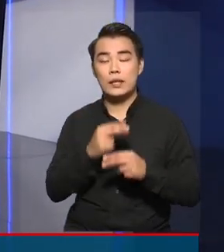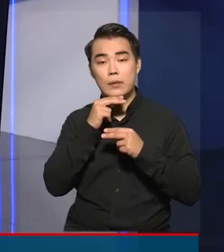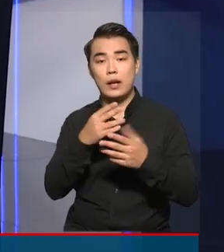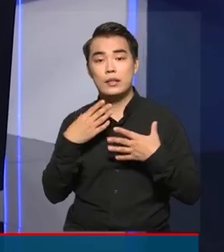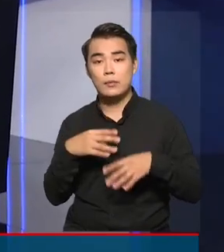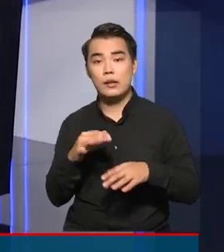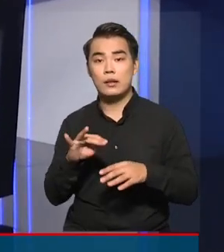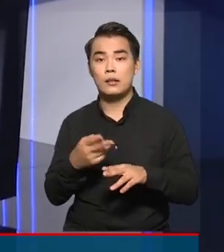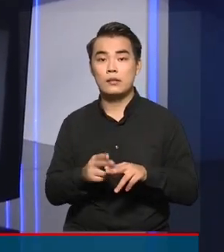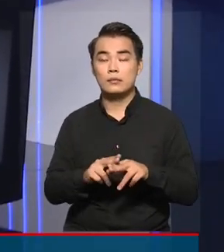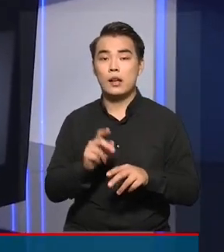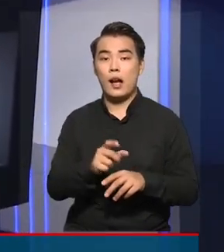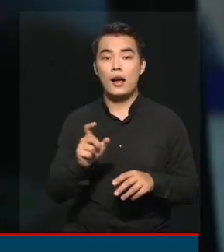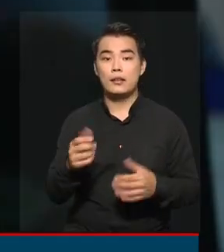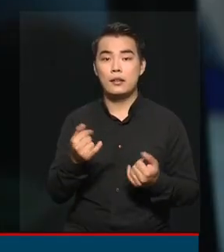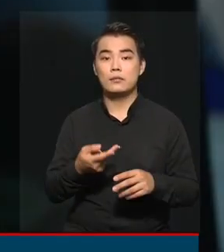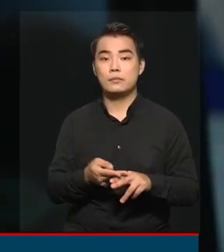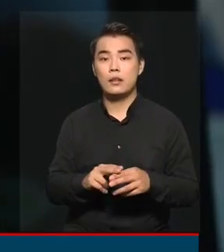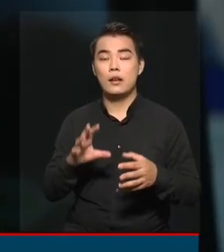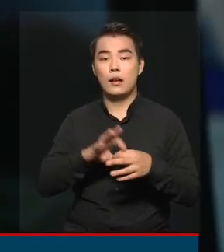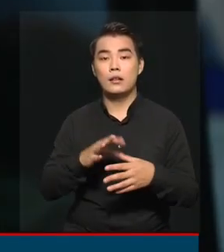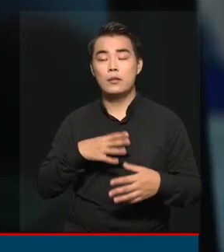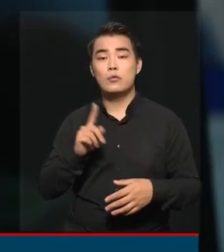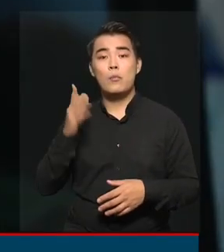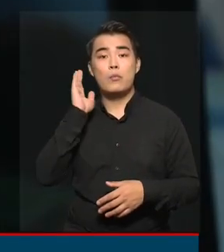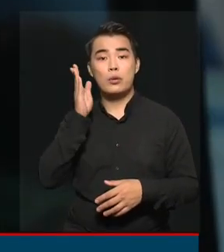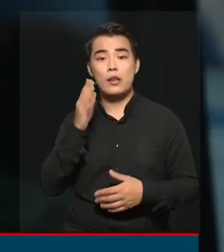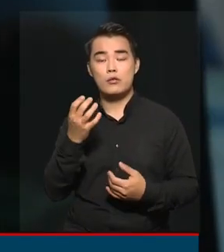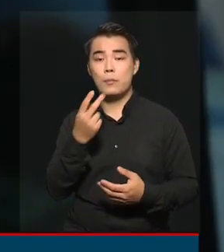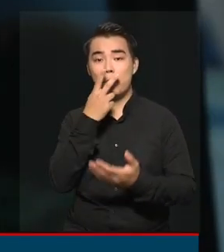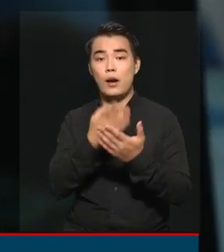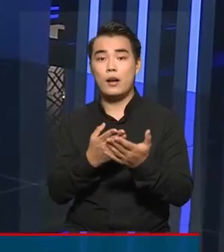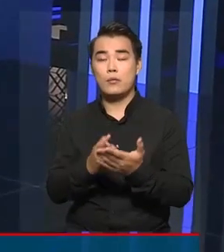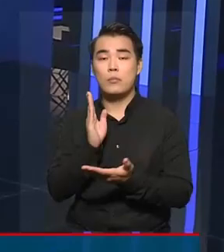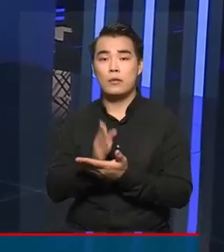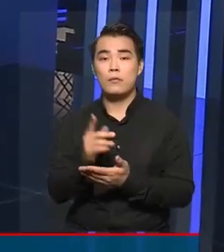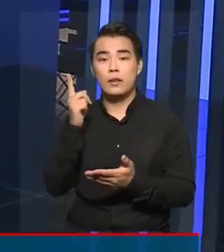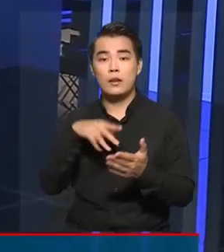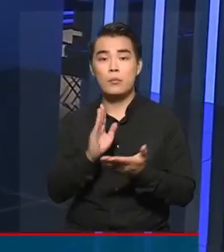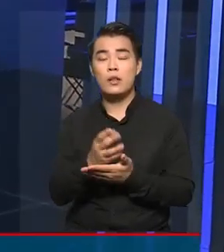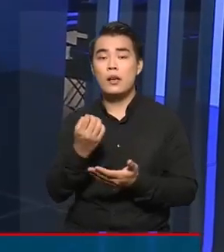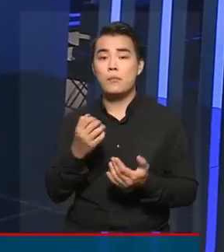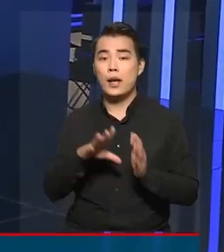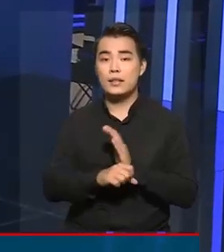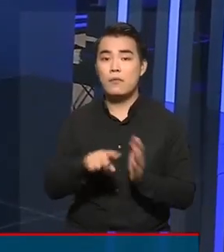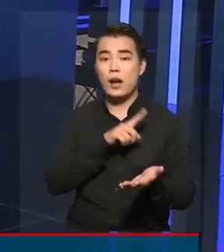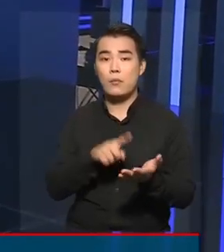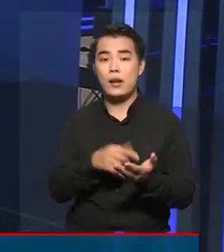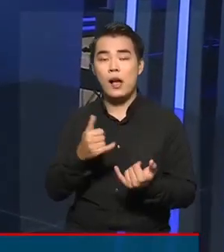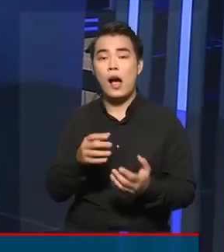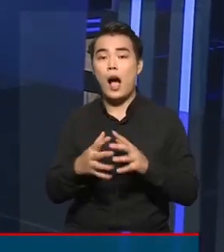көбінің жаңағы кандидатурасы тіркелмей қалды. Бірақ болашақта бұл әлі де өседі деген біз сенімдеміз. Жақсы, соңғы сауал, енді ауыл аудан